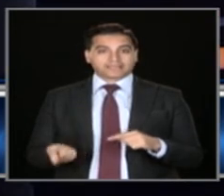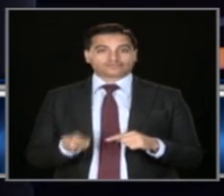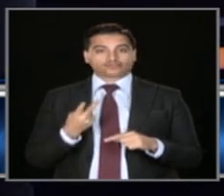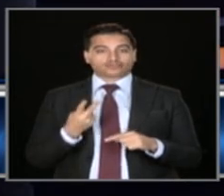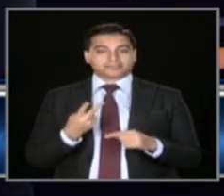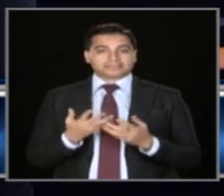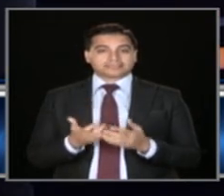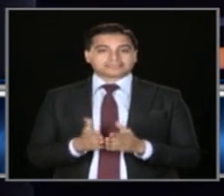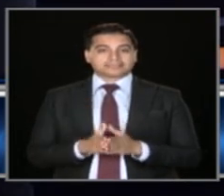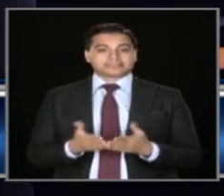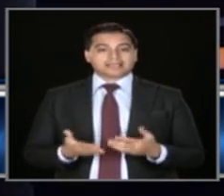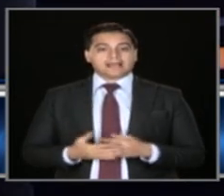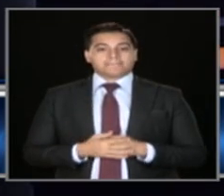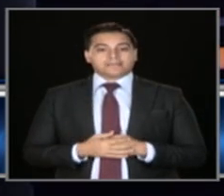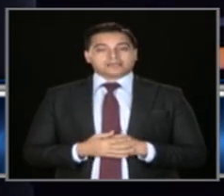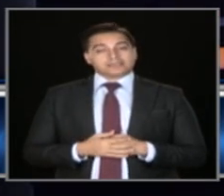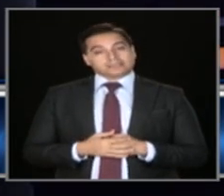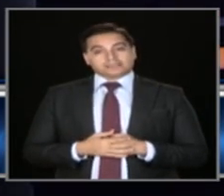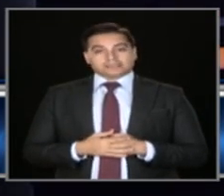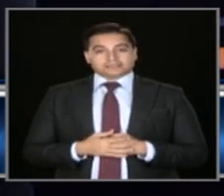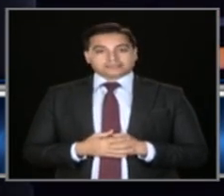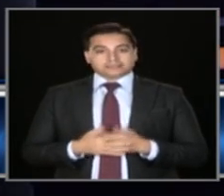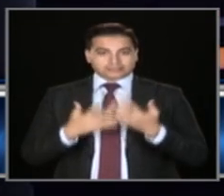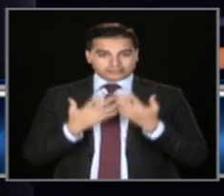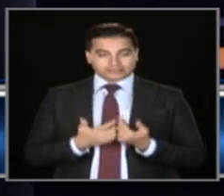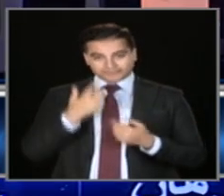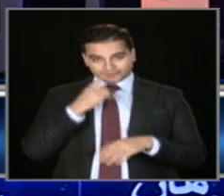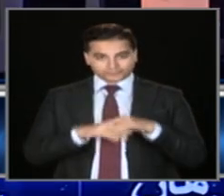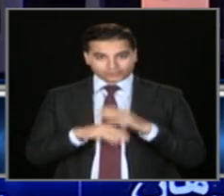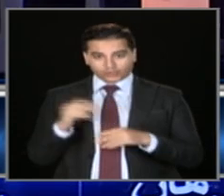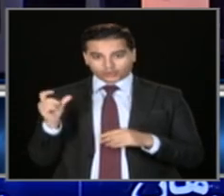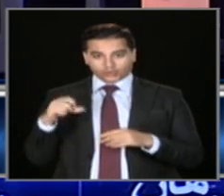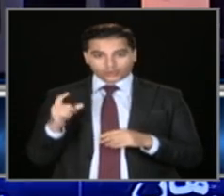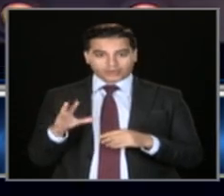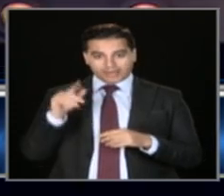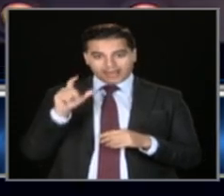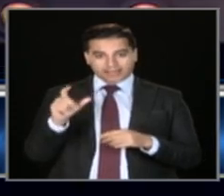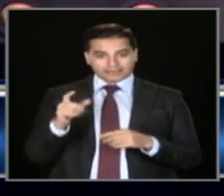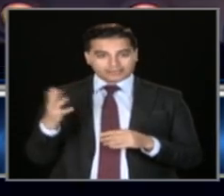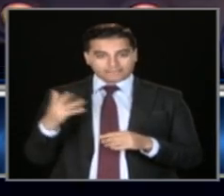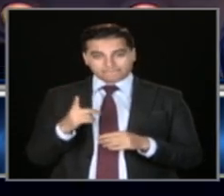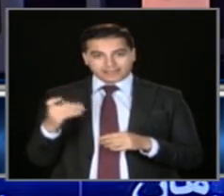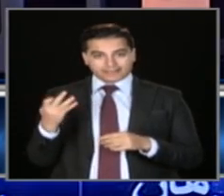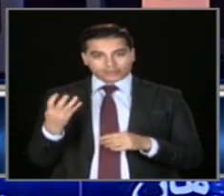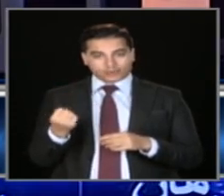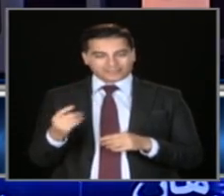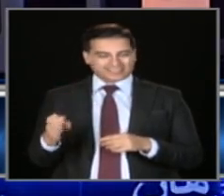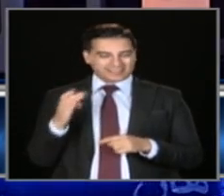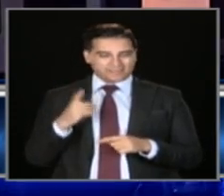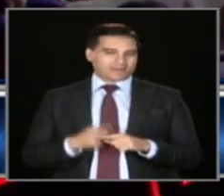17+15=9 -75 يساوي كام؟ برهان. 143. إجابة